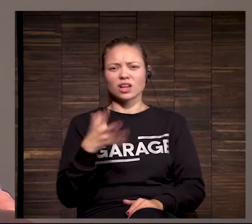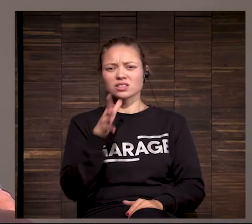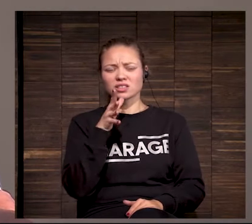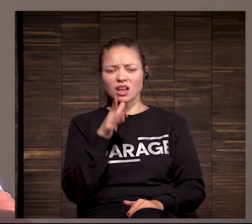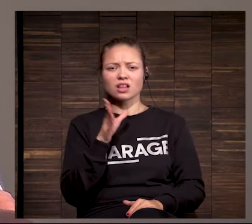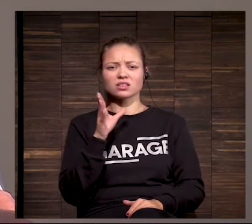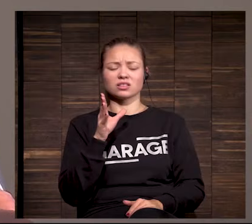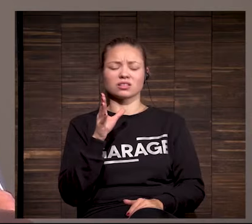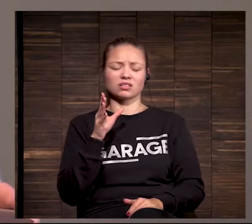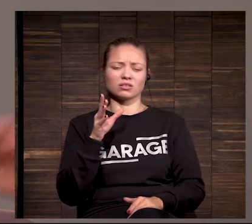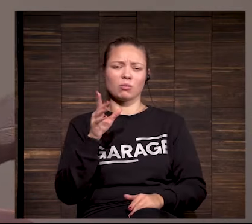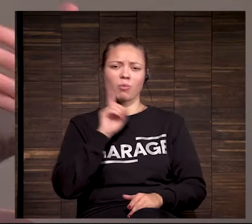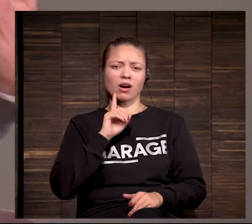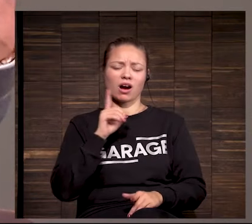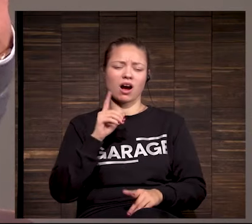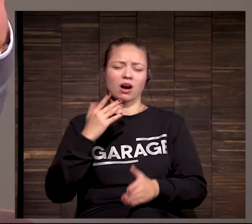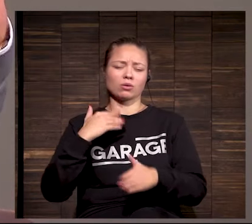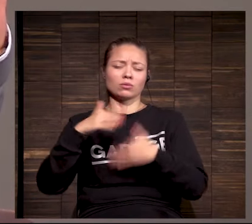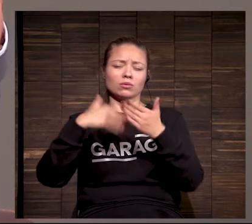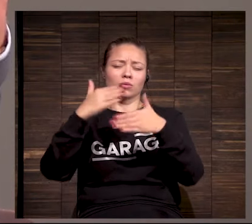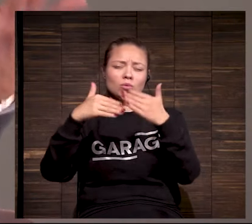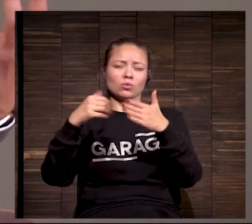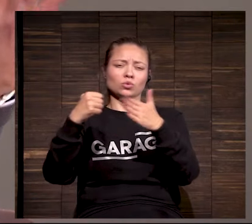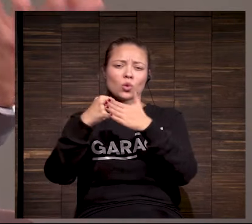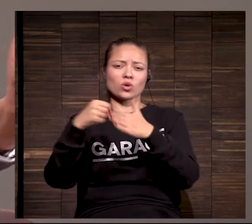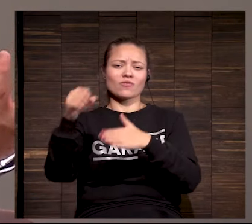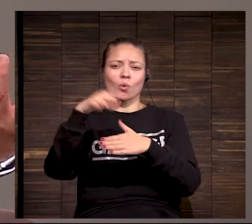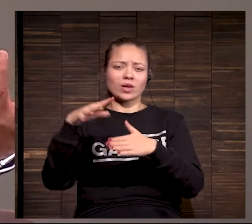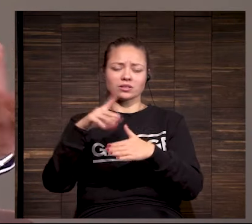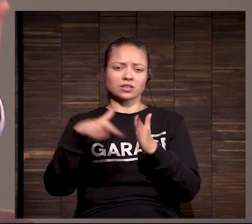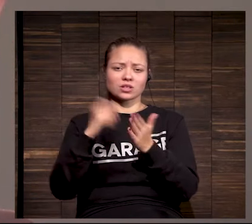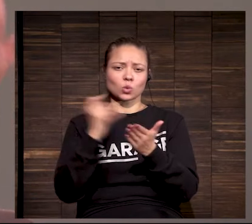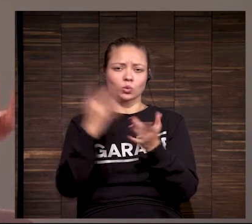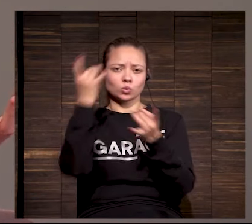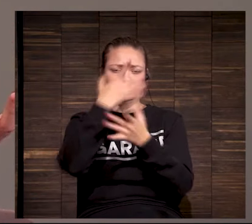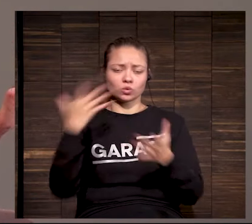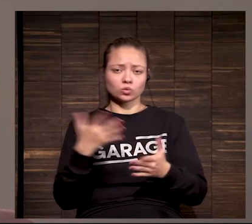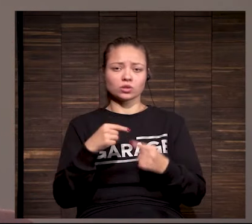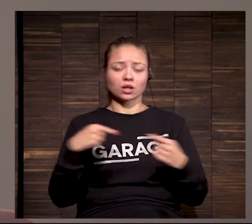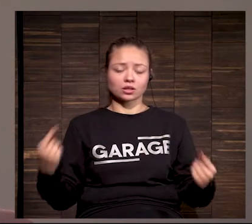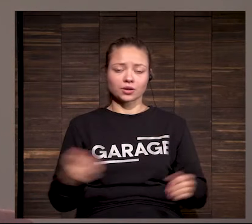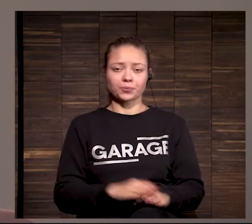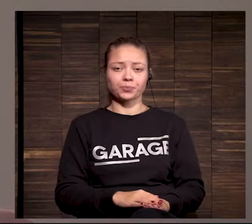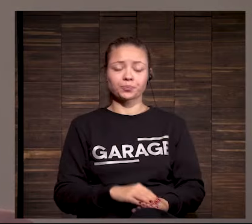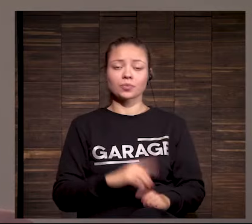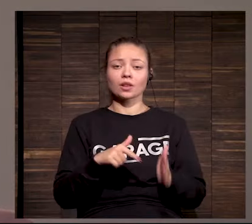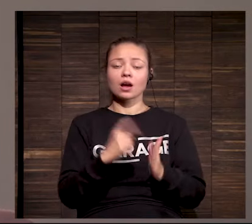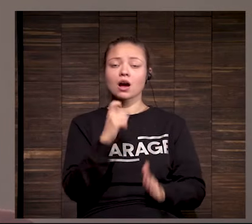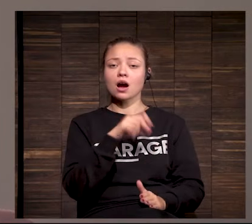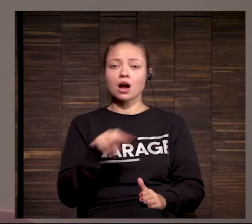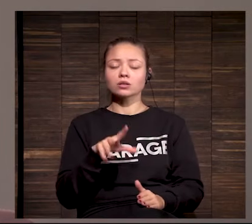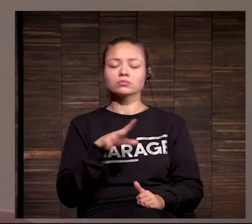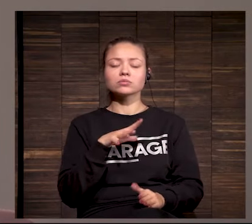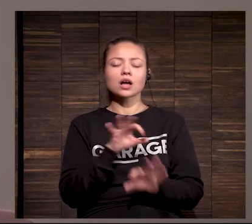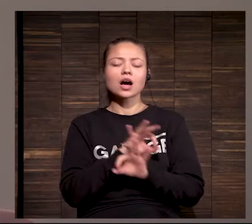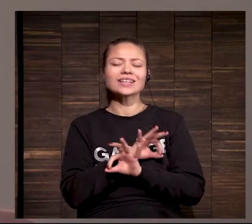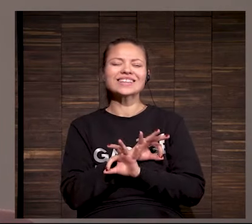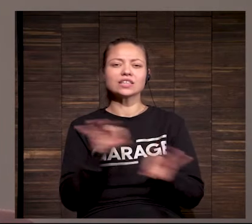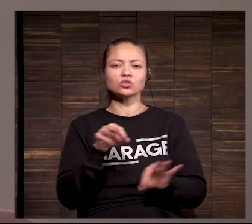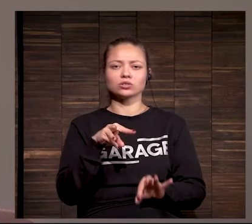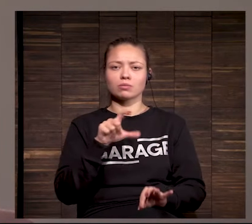европейской столицы культуры и так далее в халли был отличный мэр